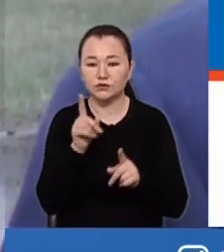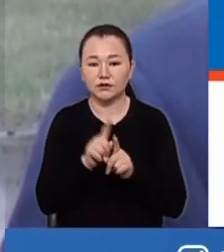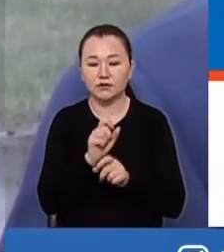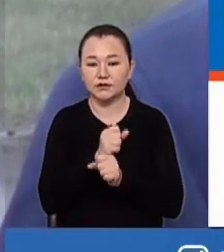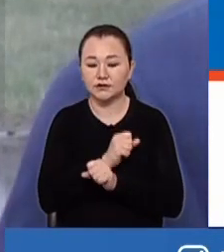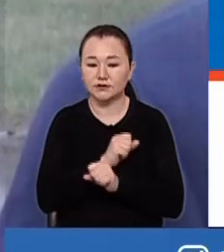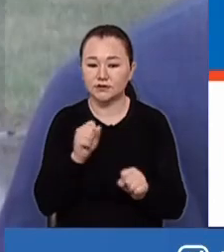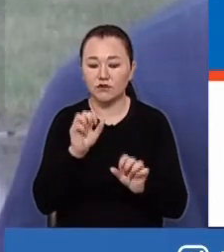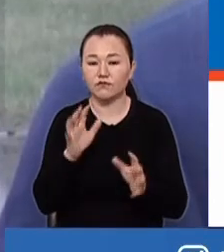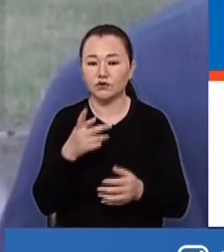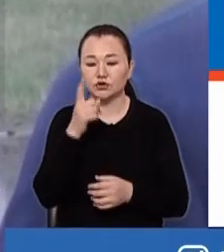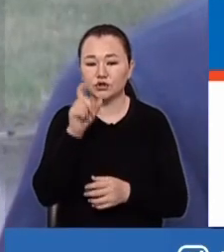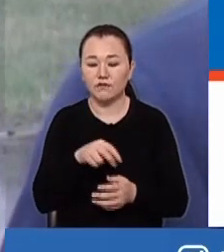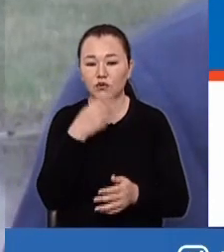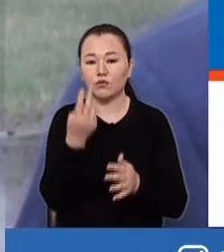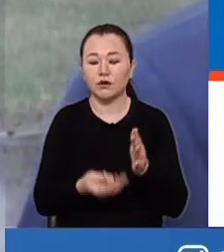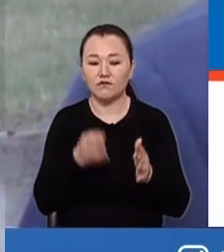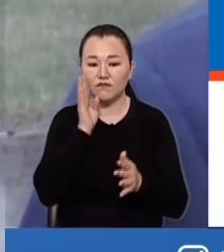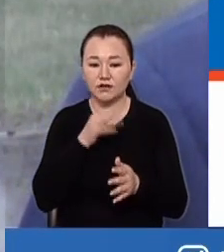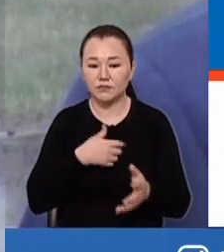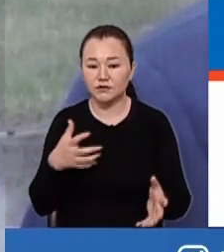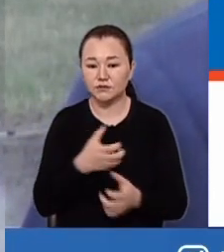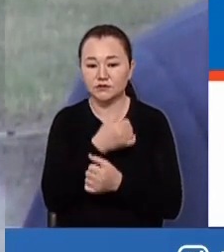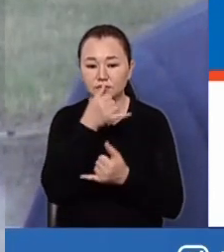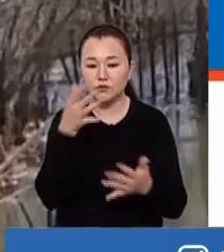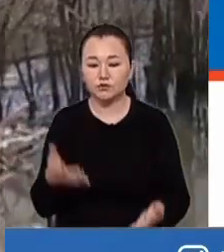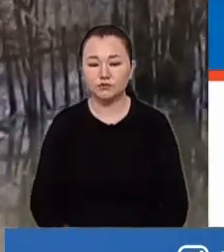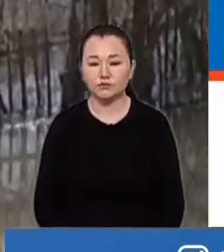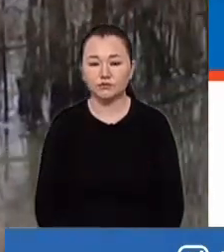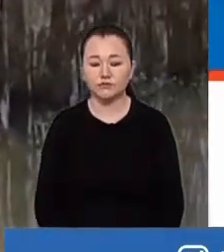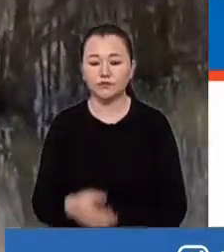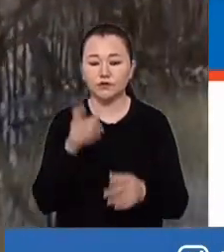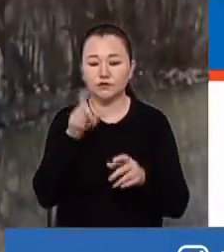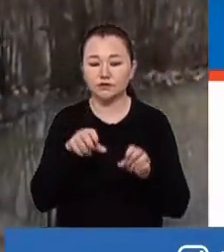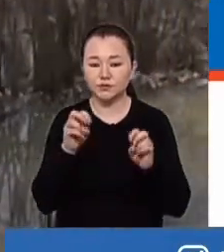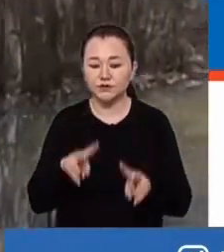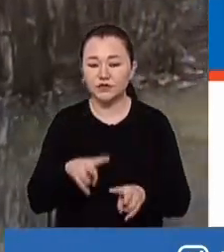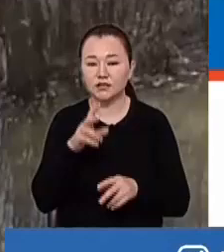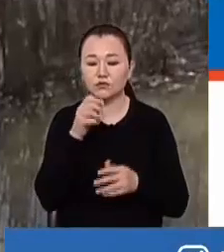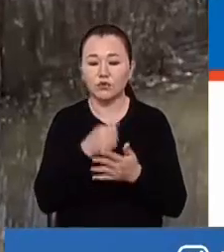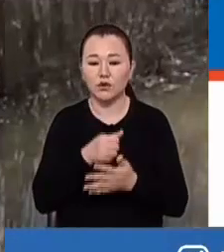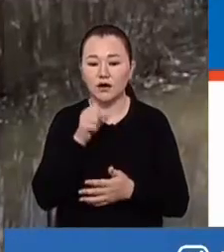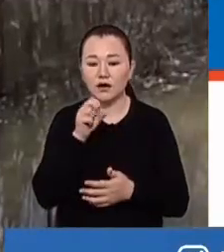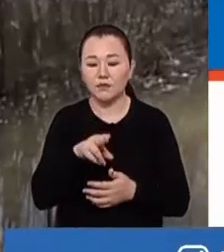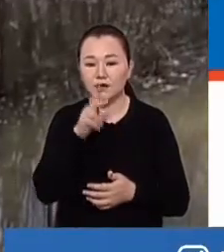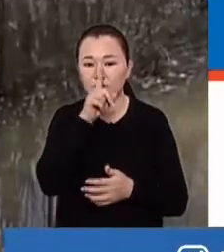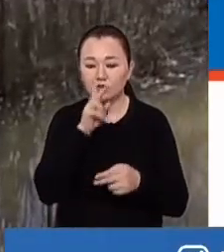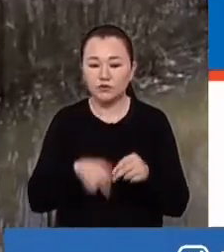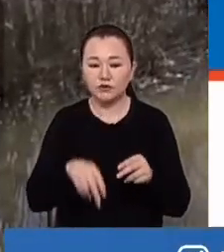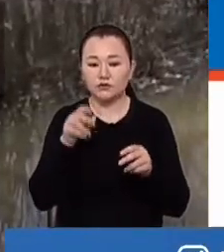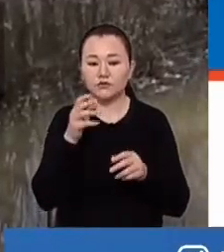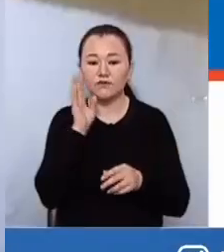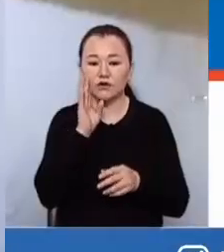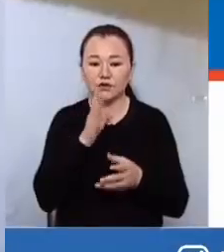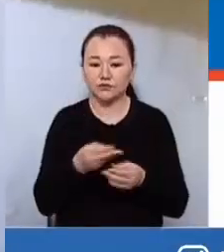болмайды, абайсызда бір адам суға батып кетсе, біз оларды құтқара алмаймыз. Мамандар сәуір айының соңына дейін тасқынның беті қайтпайтынын ескертіп